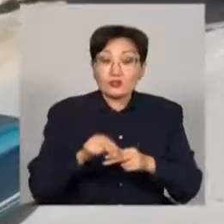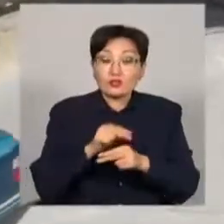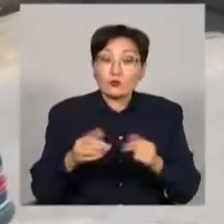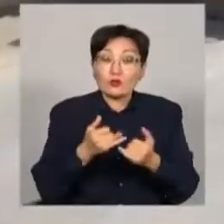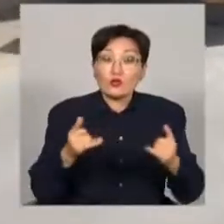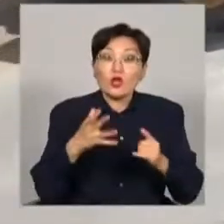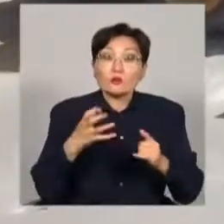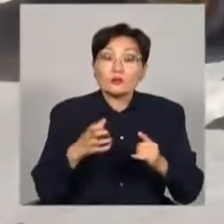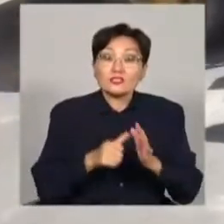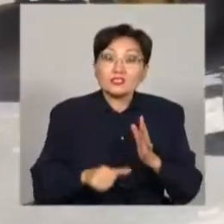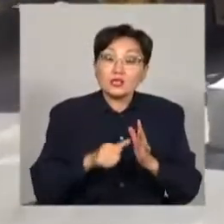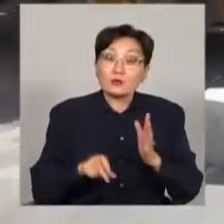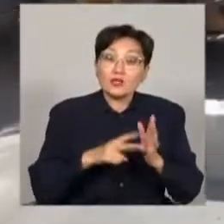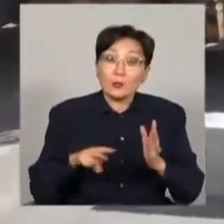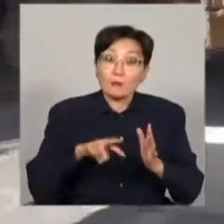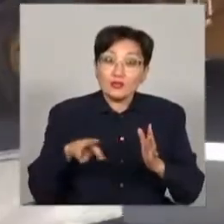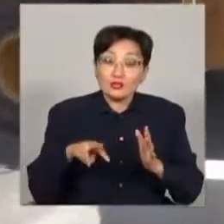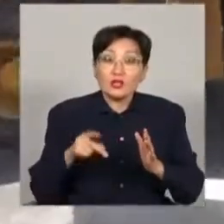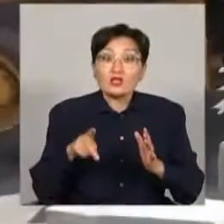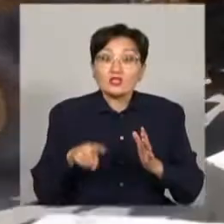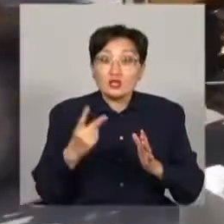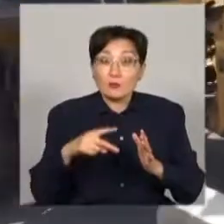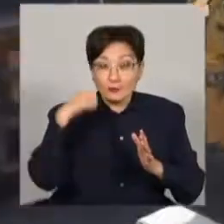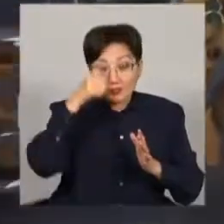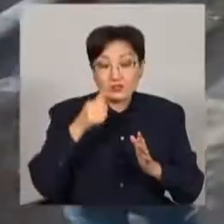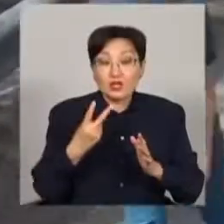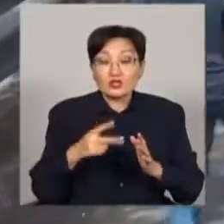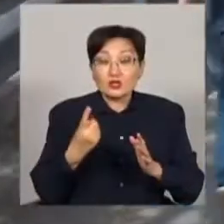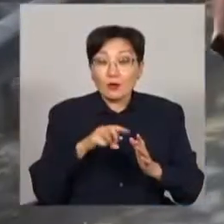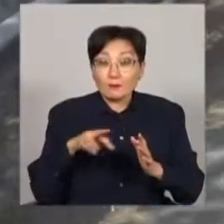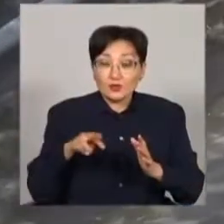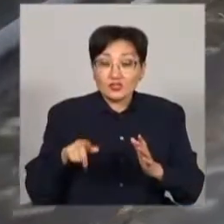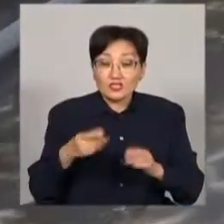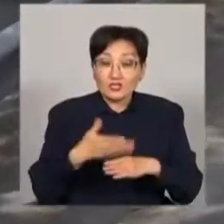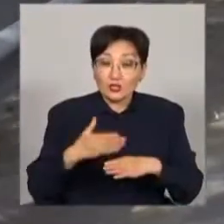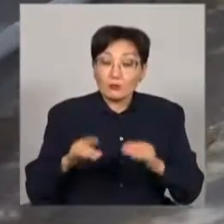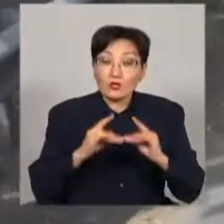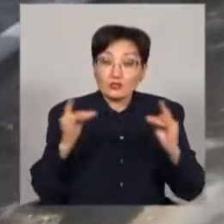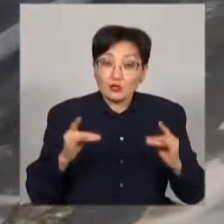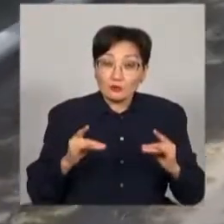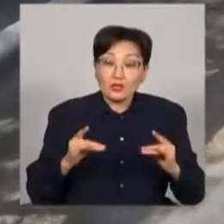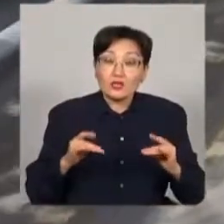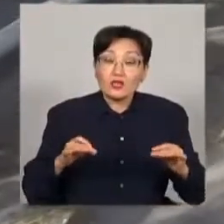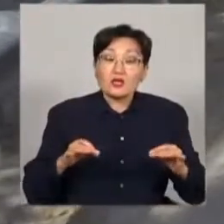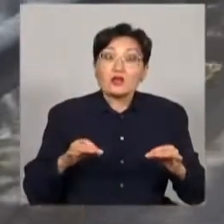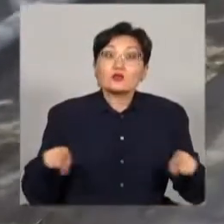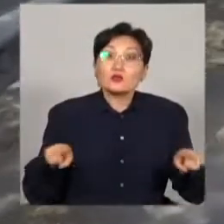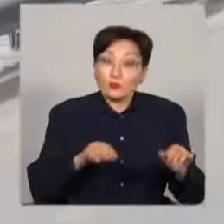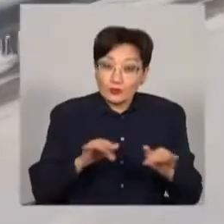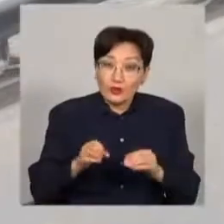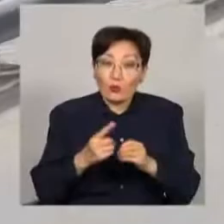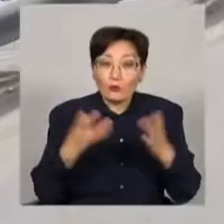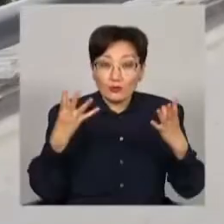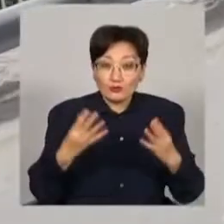үшін 567 миллион, ал 2021-де 21 миллион теңге бөлінген көпірдегі қозғалыс биыл тағы 11